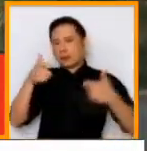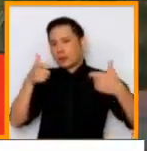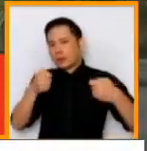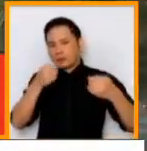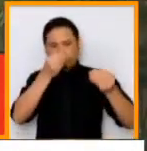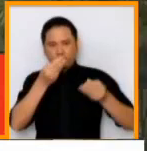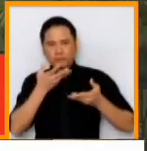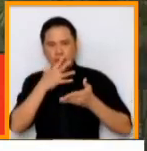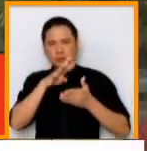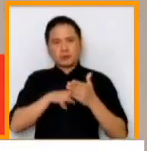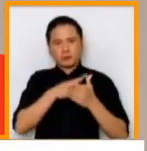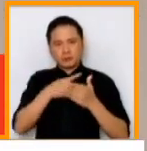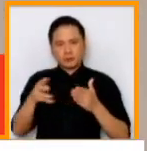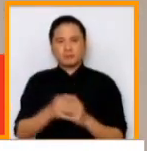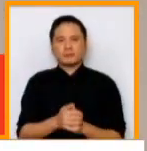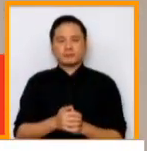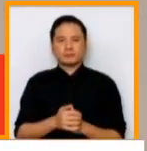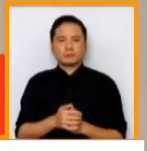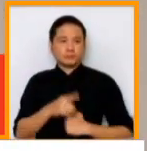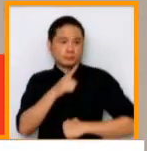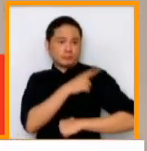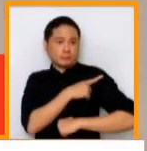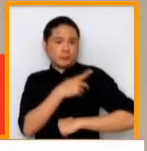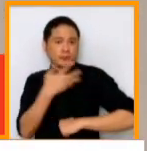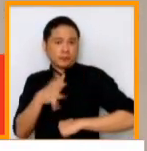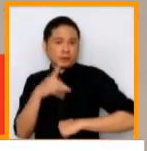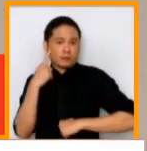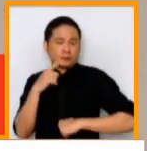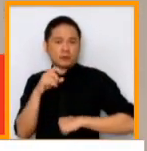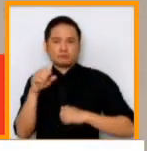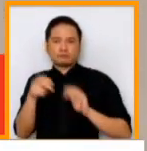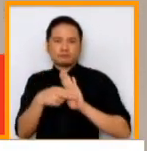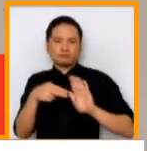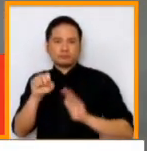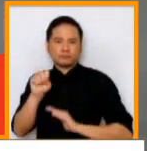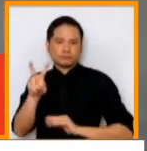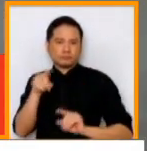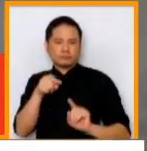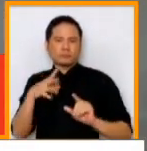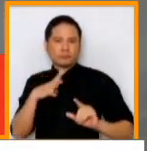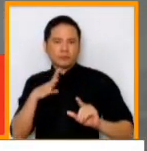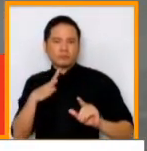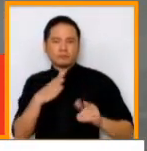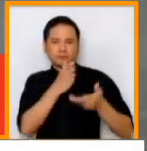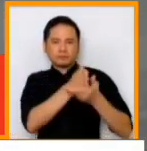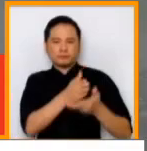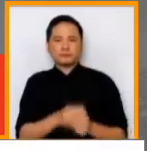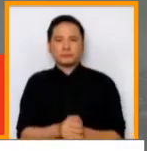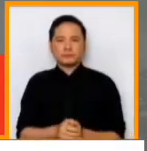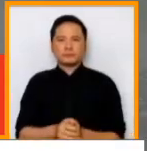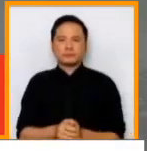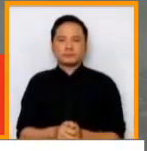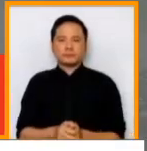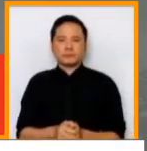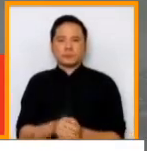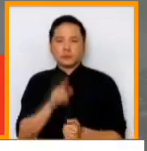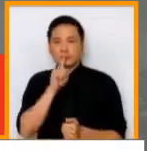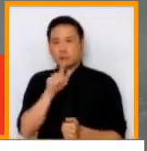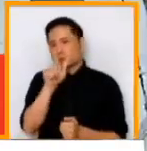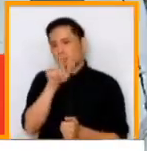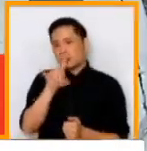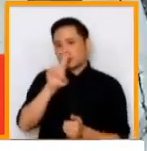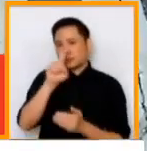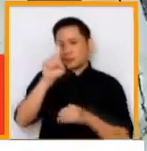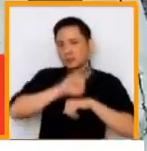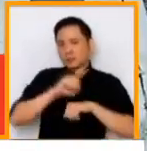nakatanggap ng first dose ng Sinovac at hindi pa nabakunahan ng second dose nito na mahigit 28 days. Kumbaga, ito ay paso na dun